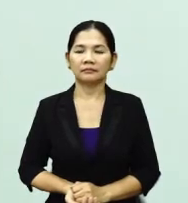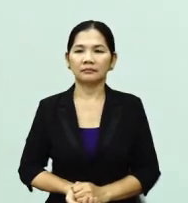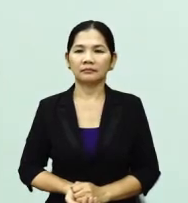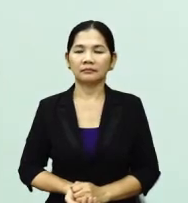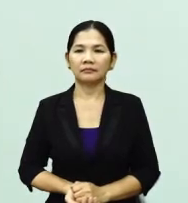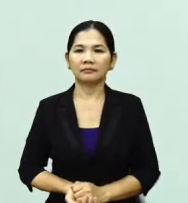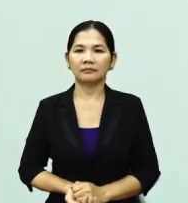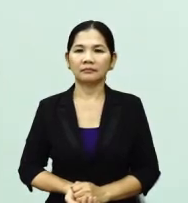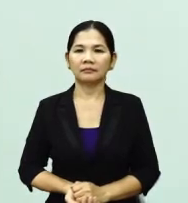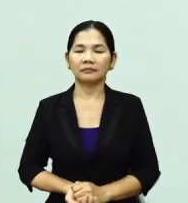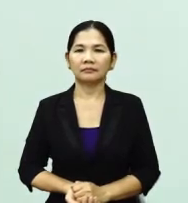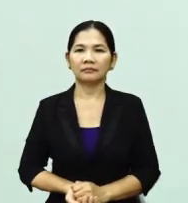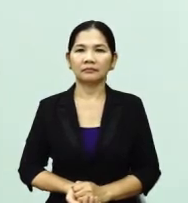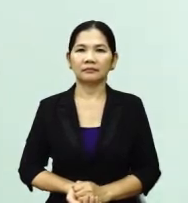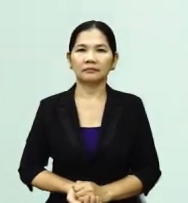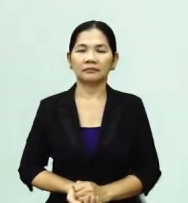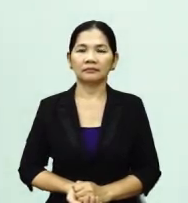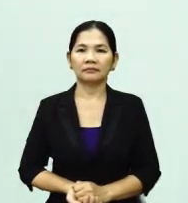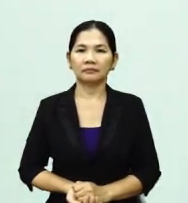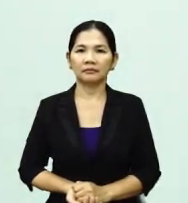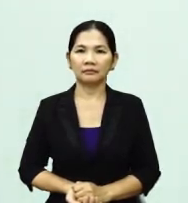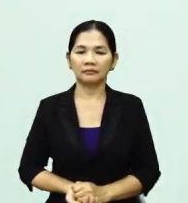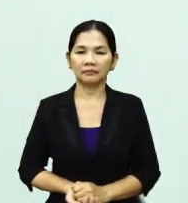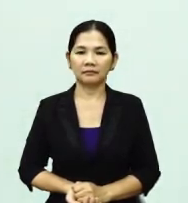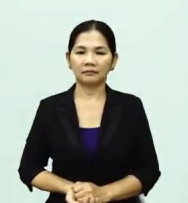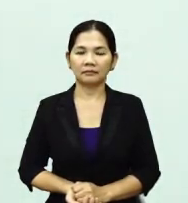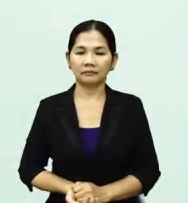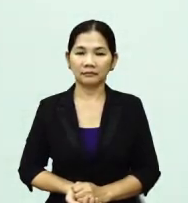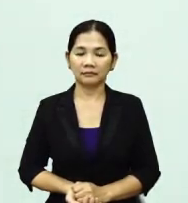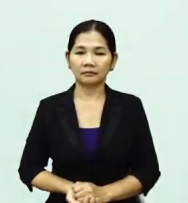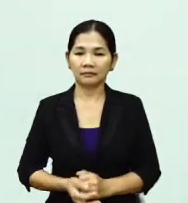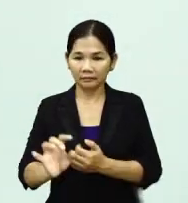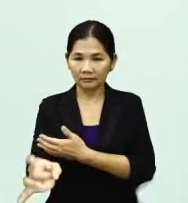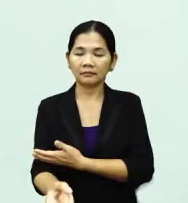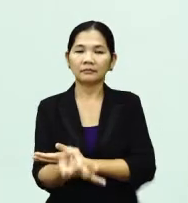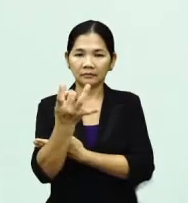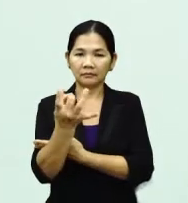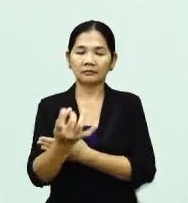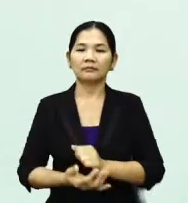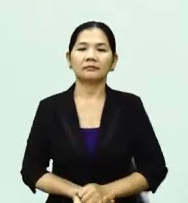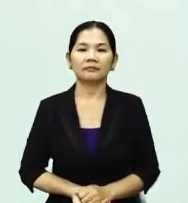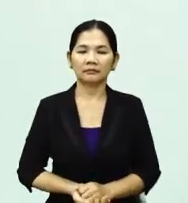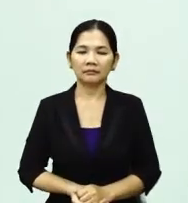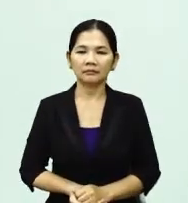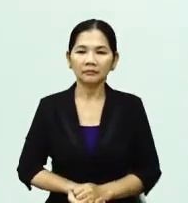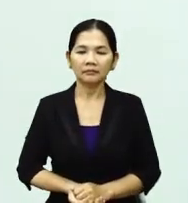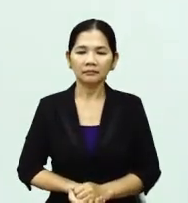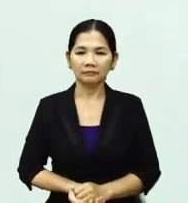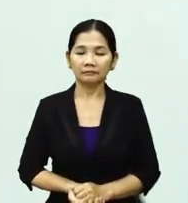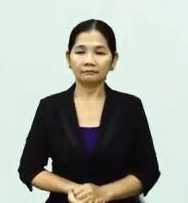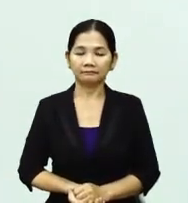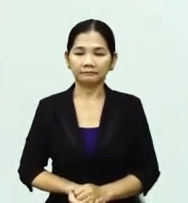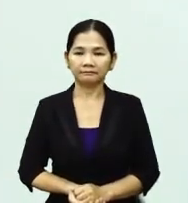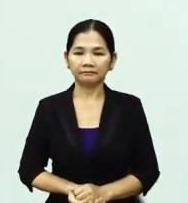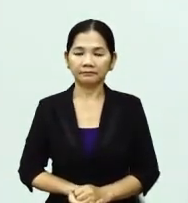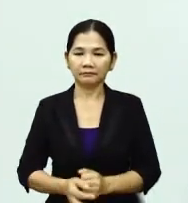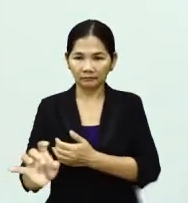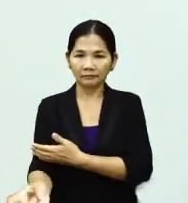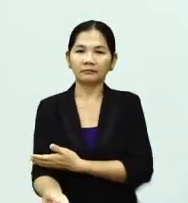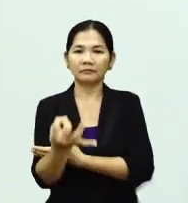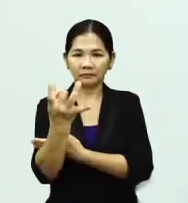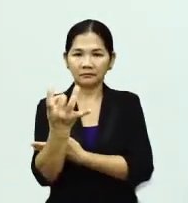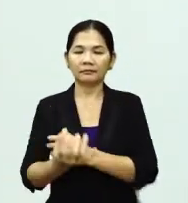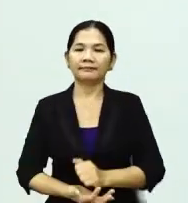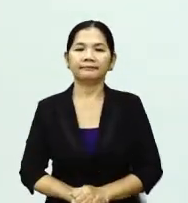Bà rụi lầm nè con. Ta, nè, bà rụi lầm. Chà, ăn tầng ạc nế lưu lưu, bà rụi